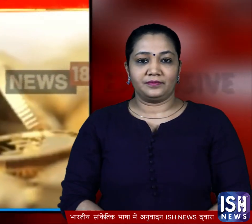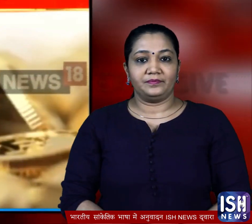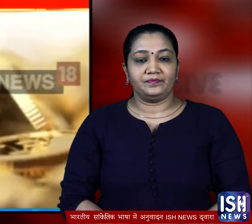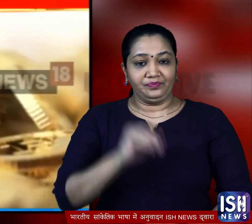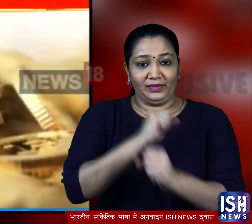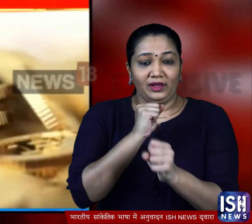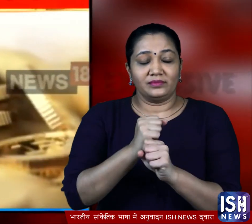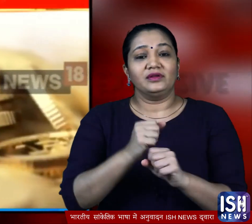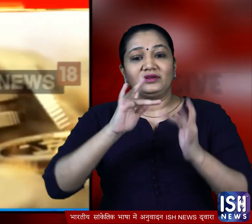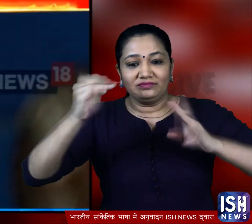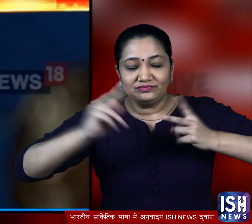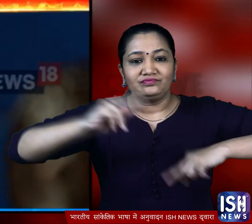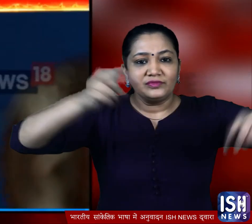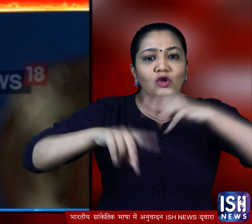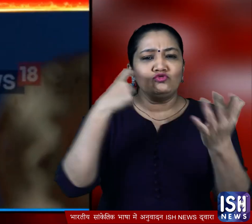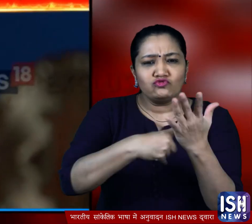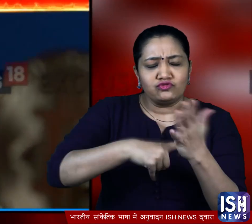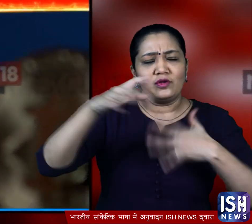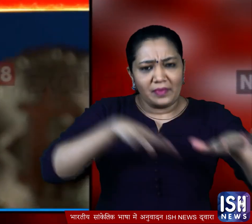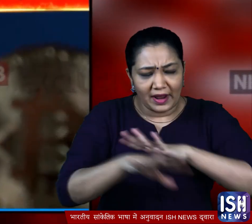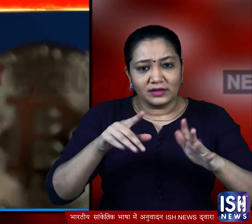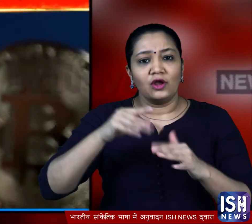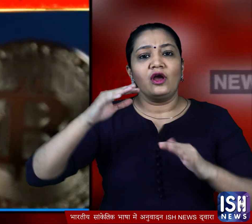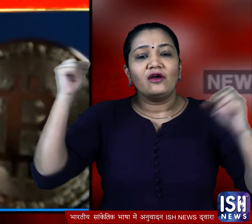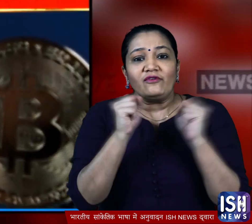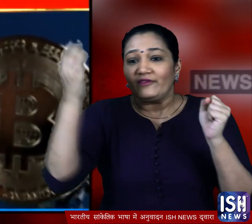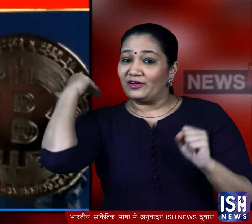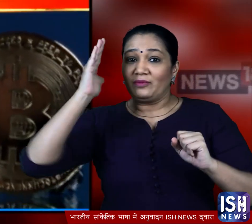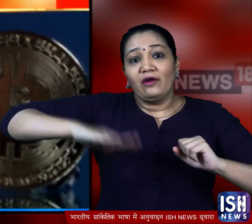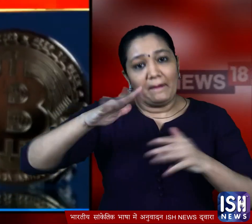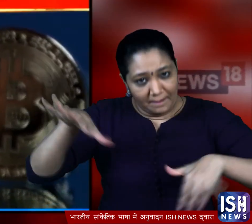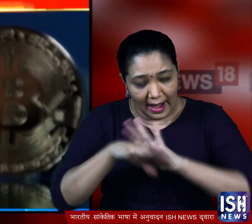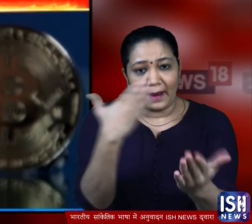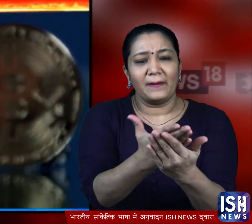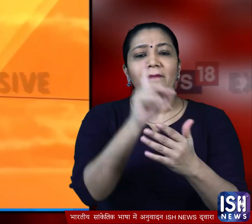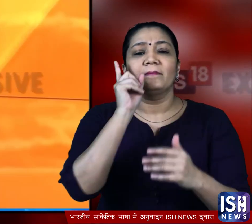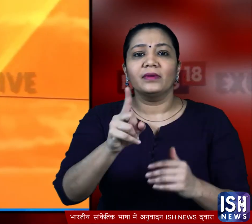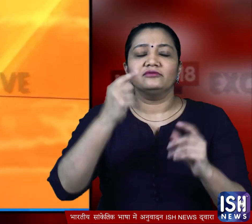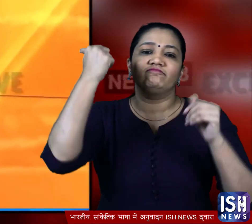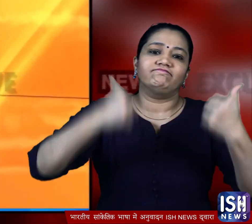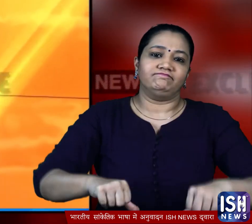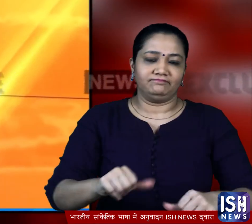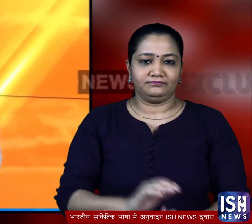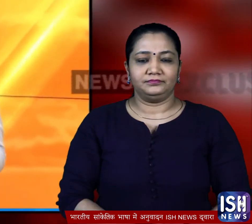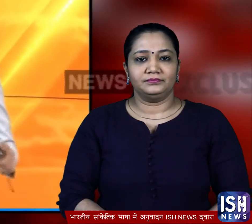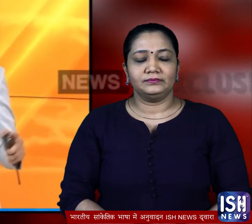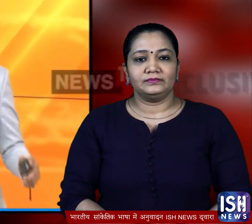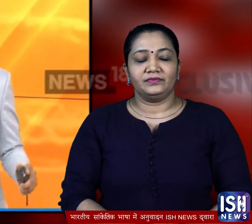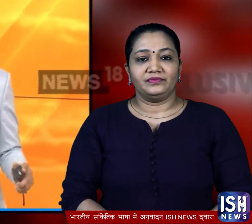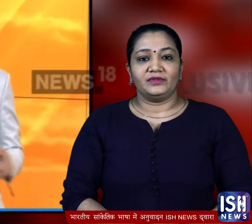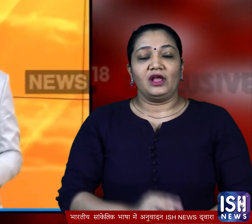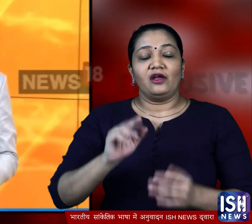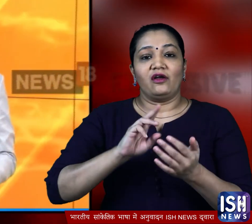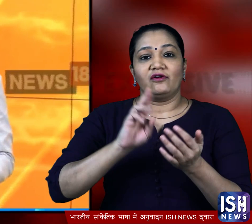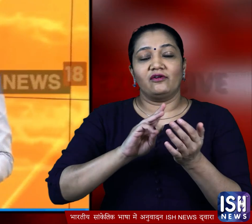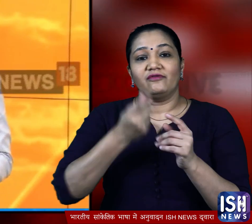जा रहा है कि सरकार क्रिप्टो करेंसी को रेगुलेट करने के लिए शीतकालीन सत्र में एक बिल भी लाने वाली थी, लेकिन ऐसा नहीं हो पाया। हां, वित्त